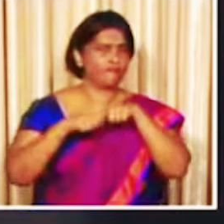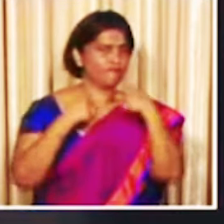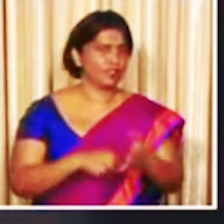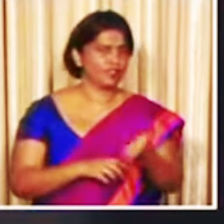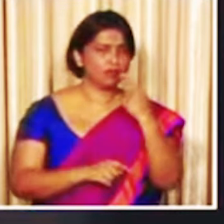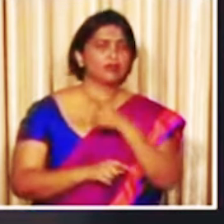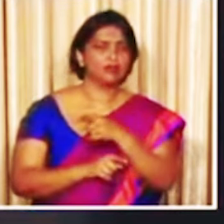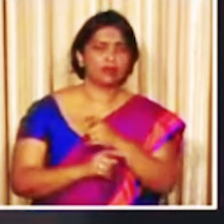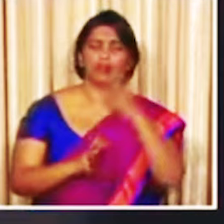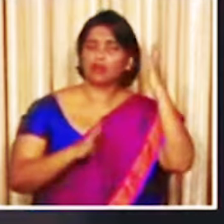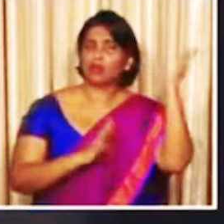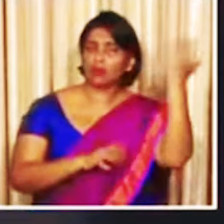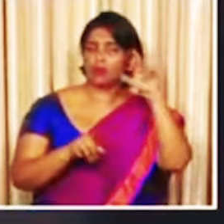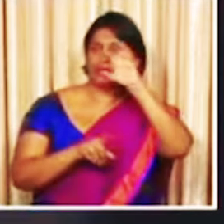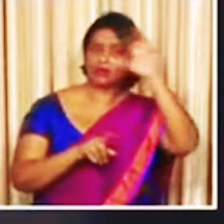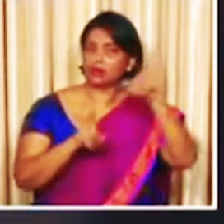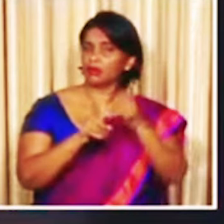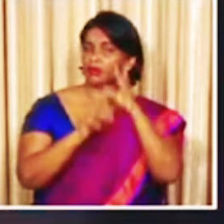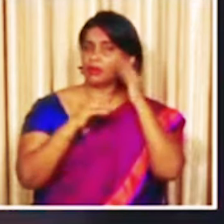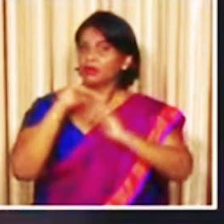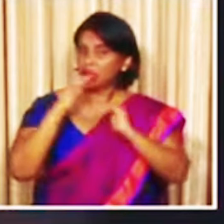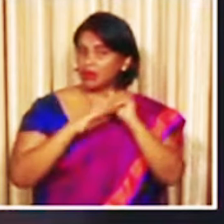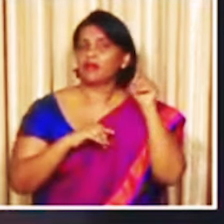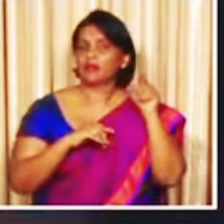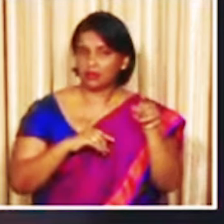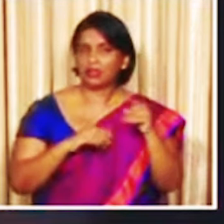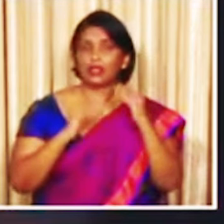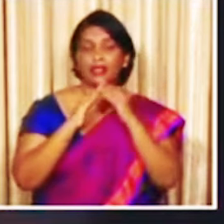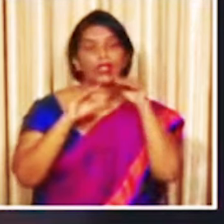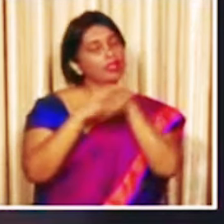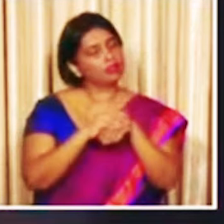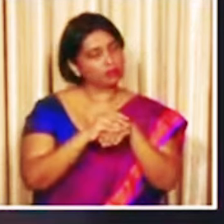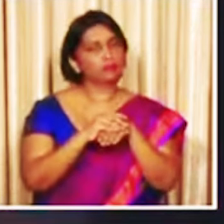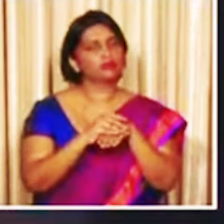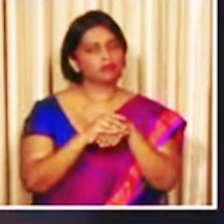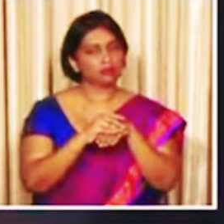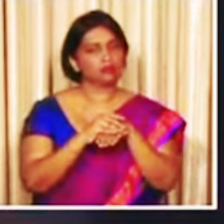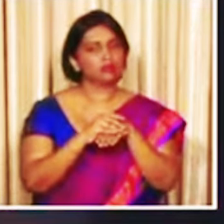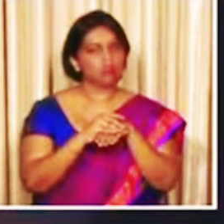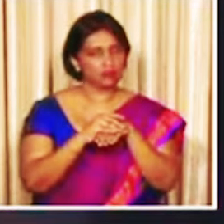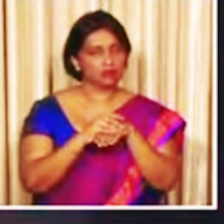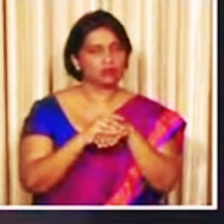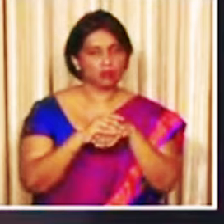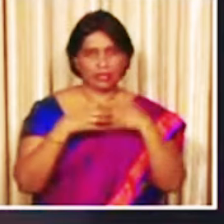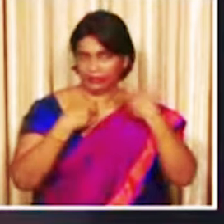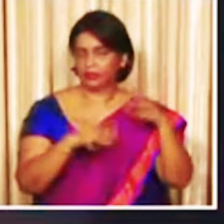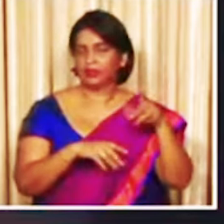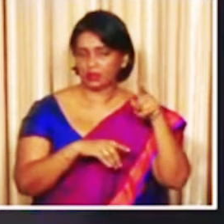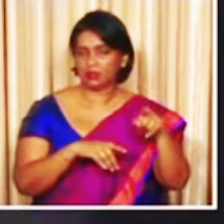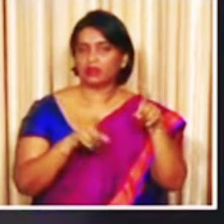මේ සඳහා ලෝකයේ අනික් රටවල් කරන එක එක ක්‍රම තියෙනවා. නිවස ඇතුලේ යාව රඳවලා තියෙන එක අවසන් කරනවා. ඒ